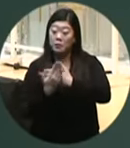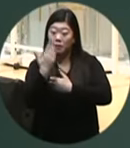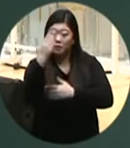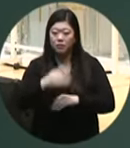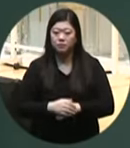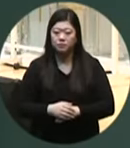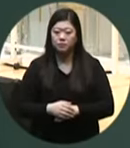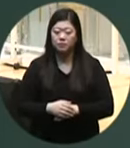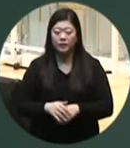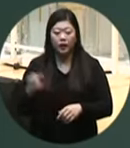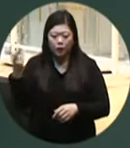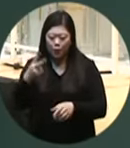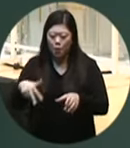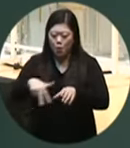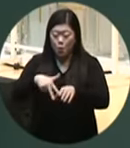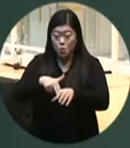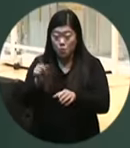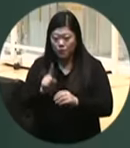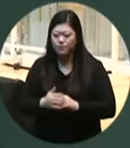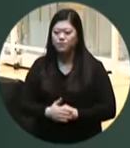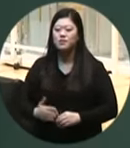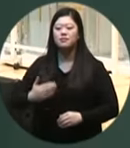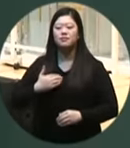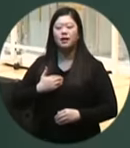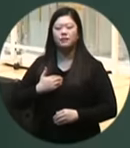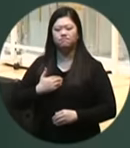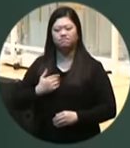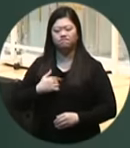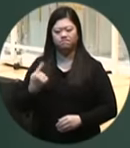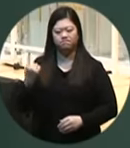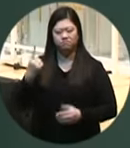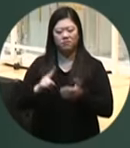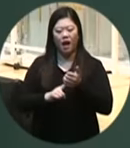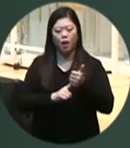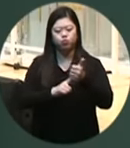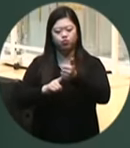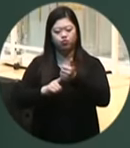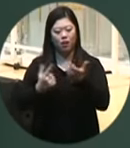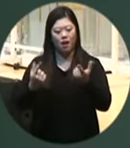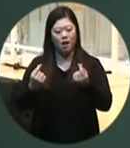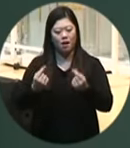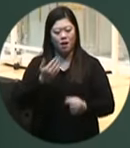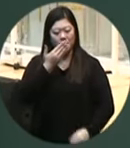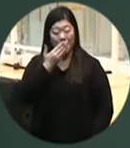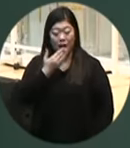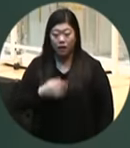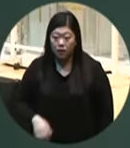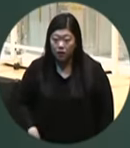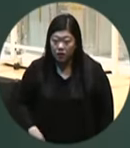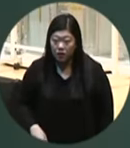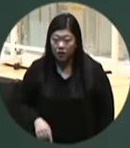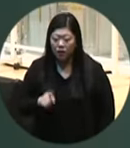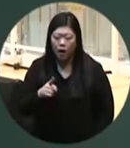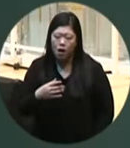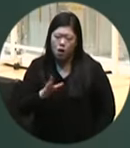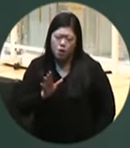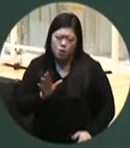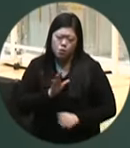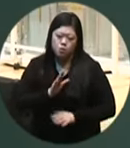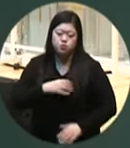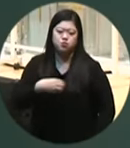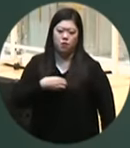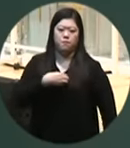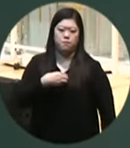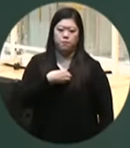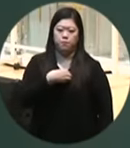That's right. 그게 종교요. That's religion. 그 무서운 겁니다, 그게. These are fearsome things. 스님들 잘 모르고 계시는데 그 무서운 거요. The Buddhist monks, they